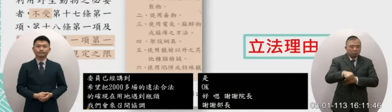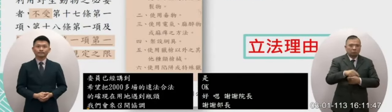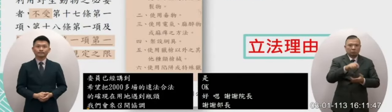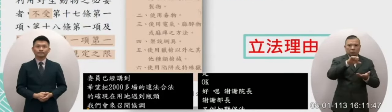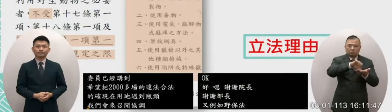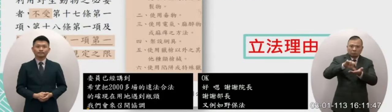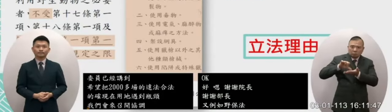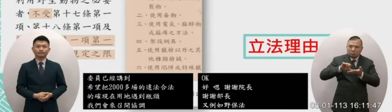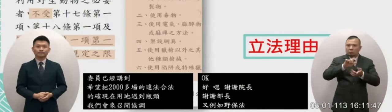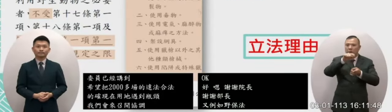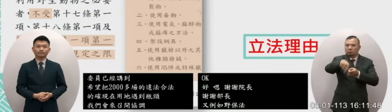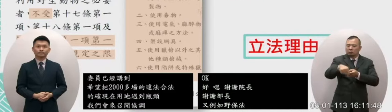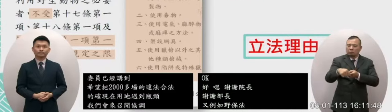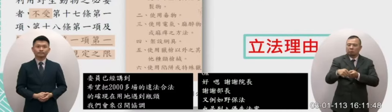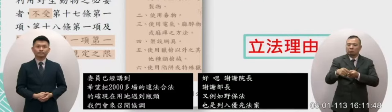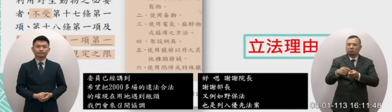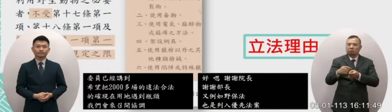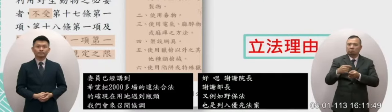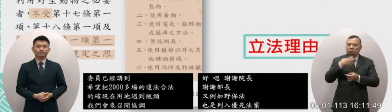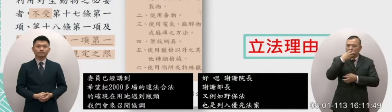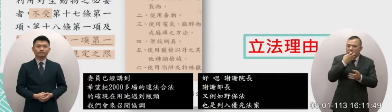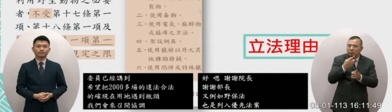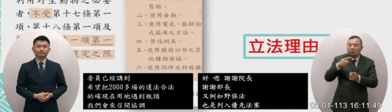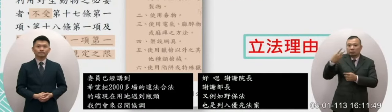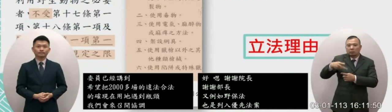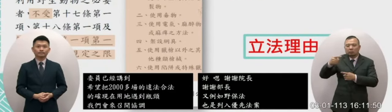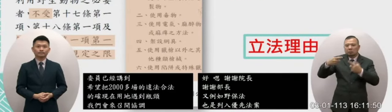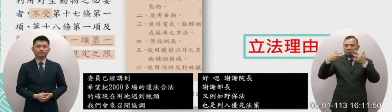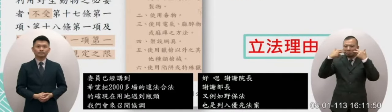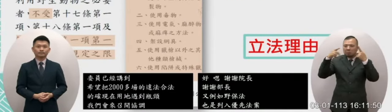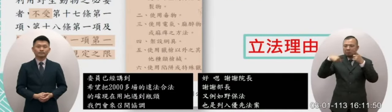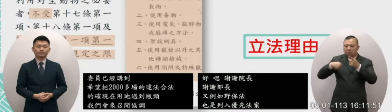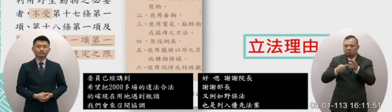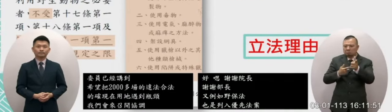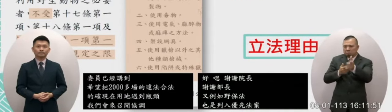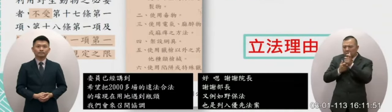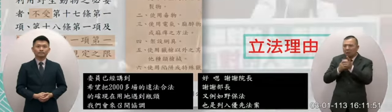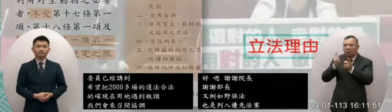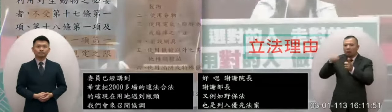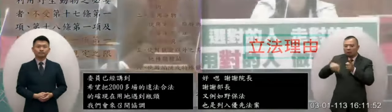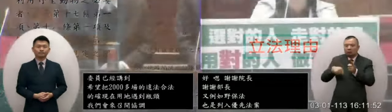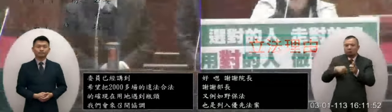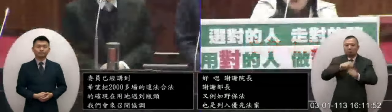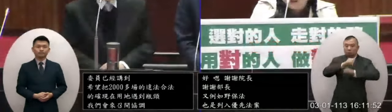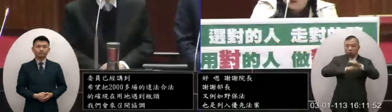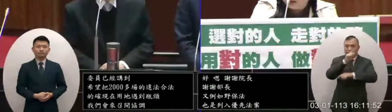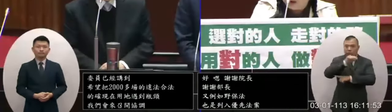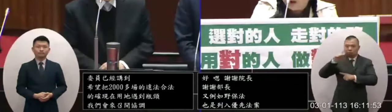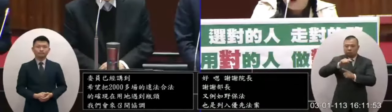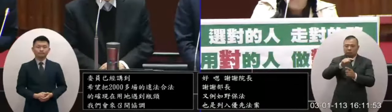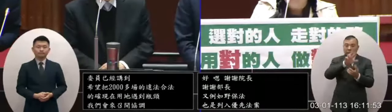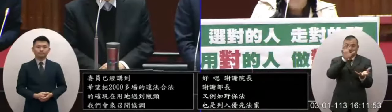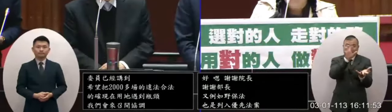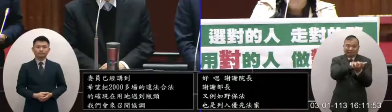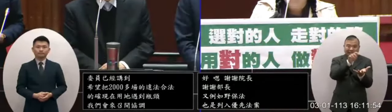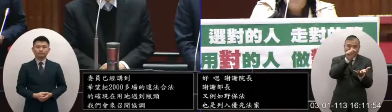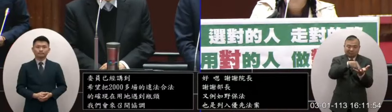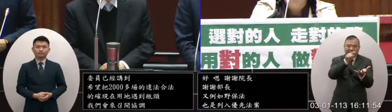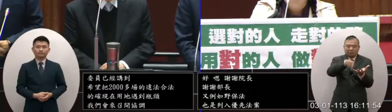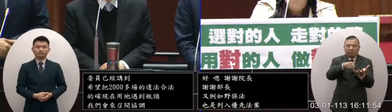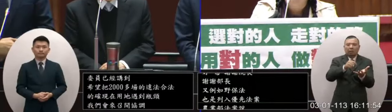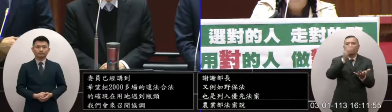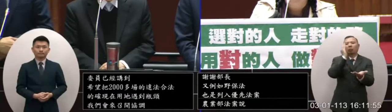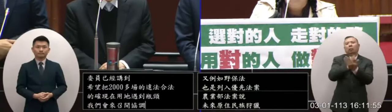甲我是不晓得立法的理由但是我想让院长知道，完全的禁绝